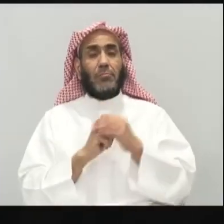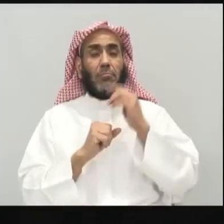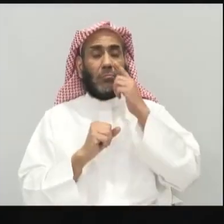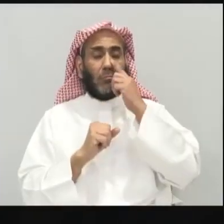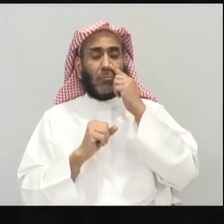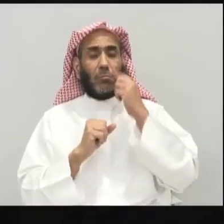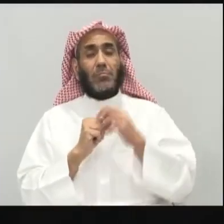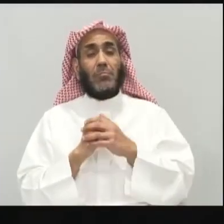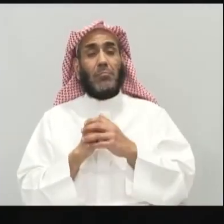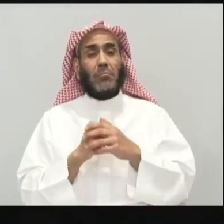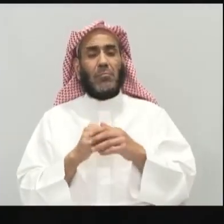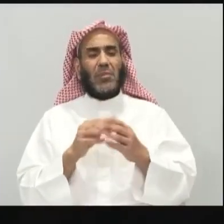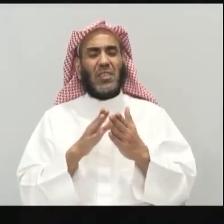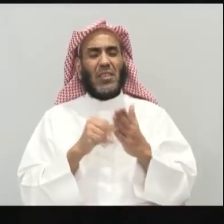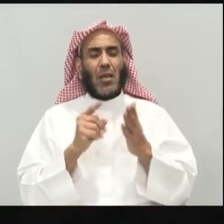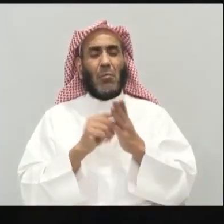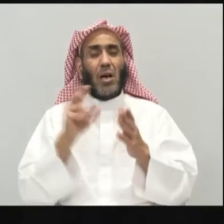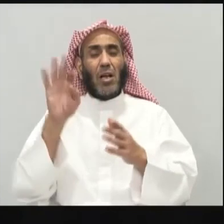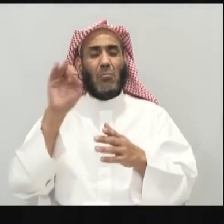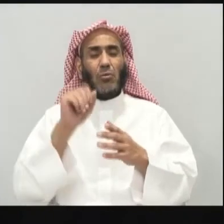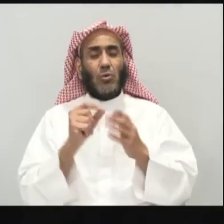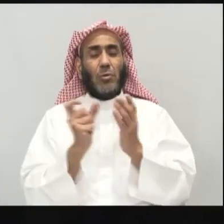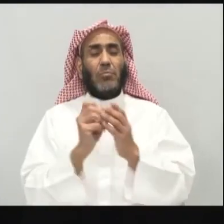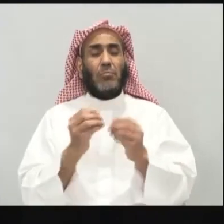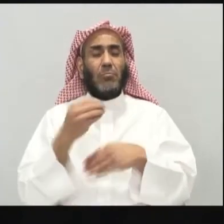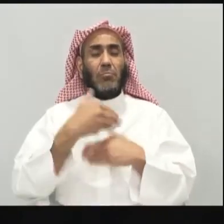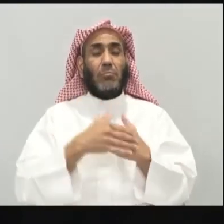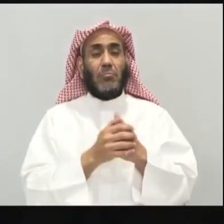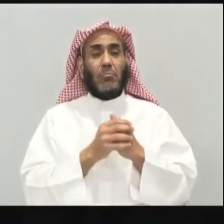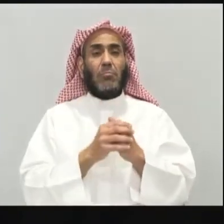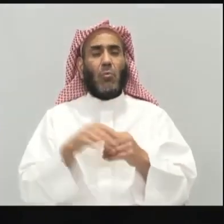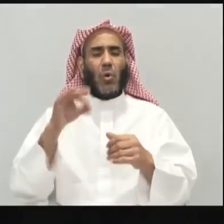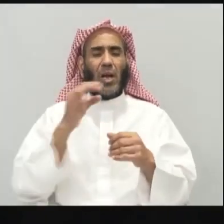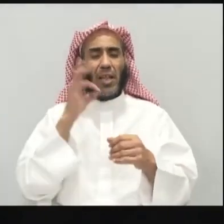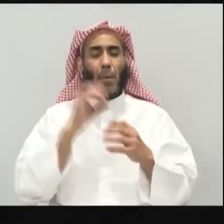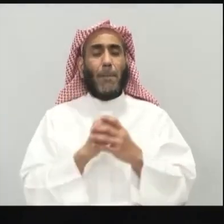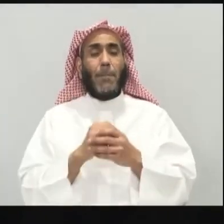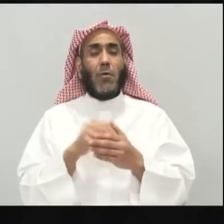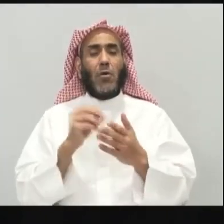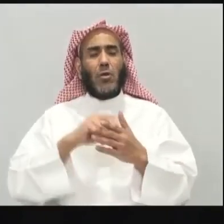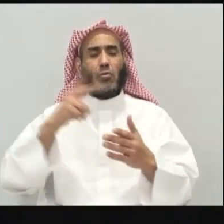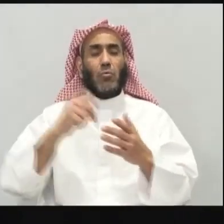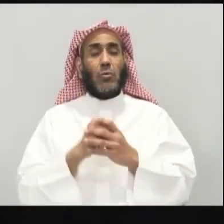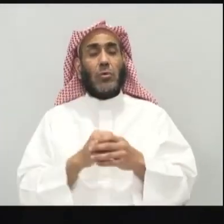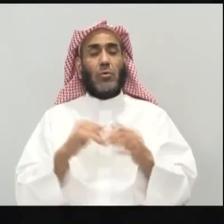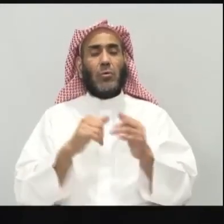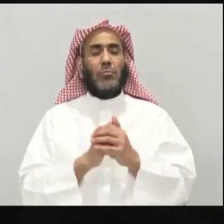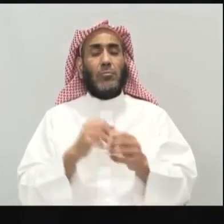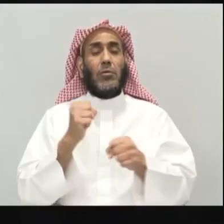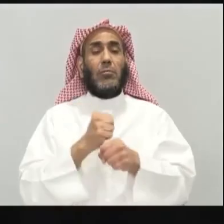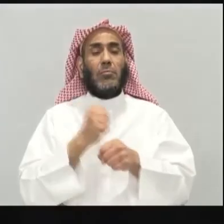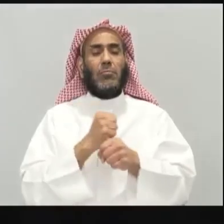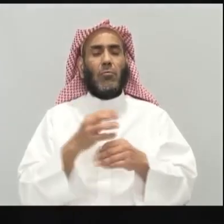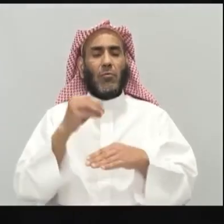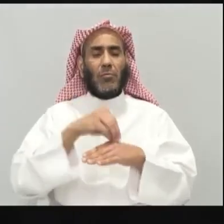اللي هو صمغ المسيون ونظيف اللي هو بعدها ورقه الذهب في عده امور وعده طرق ممكن نستخدمها